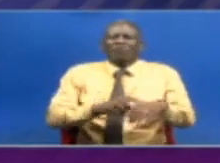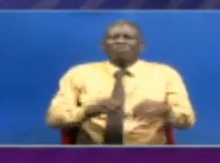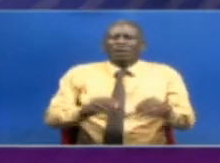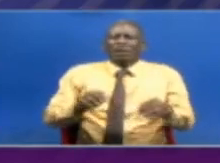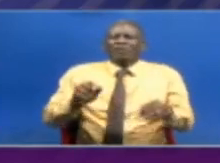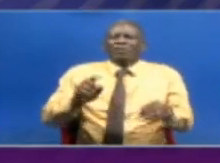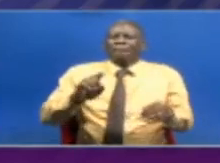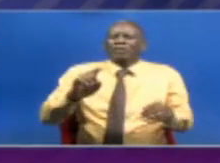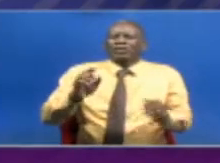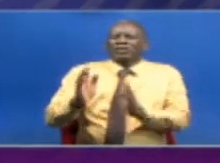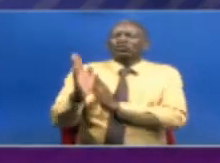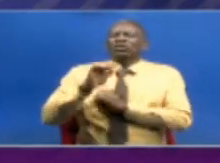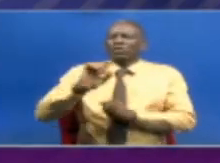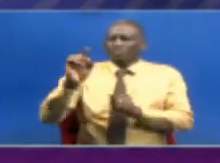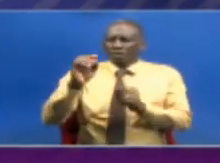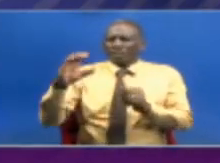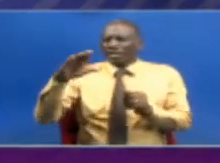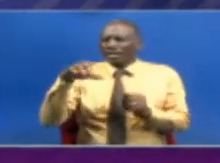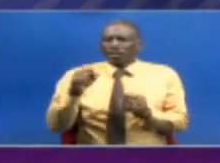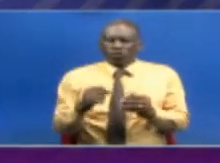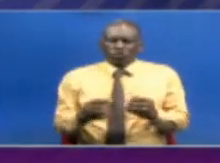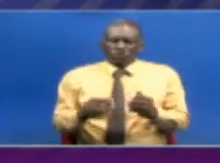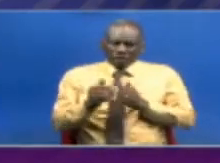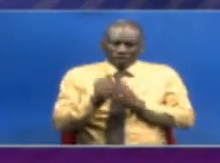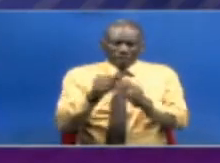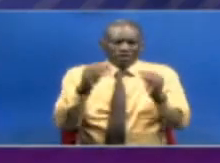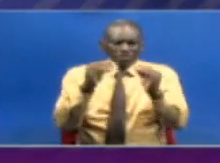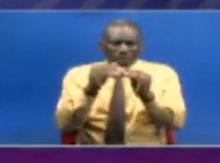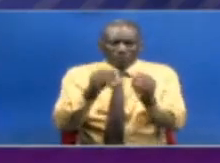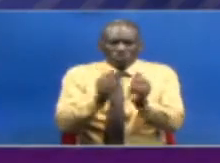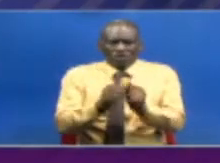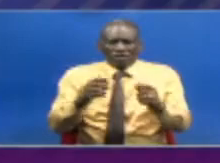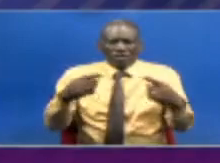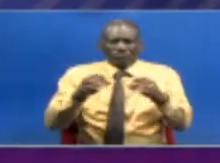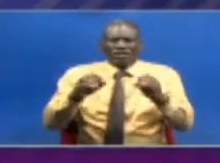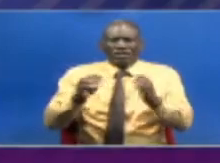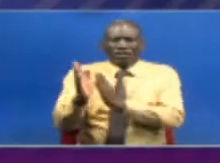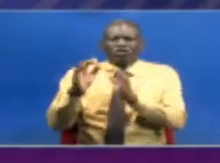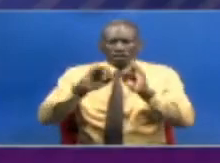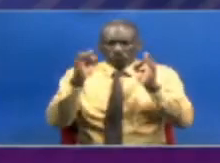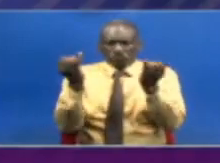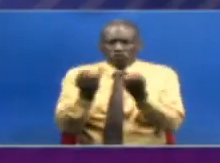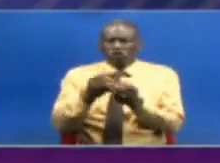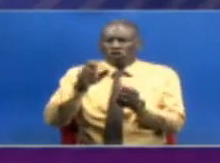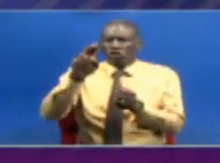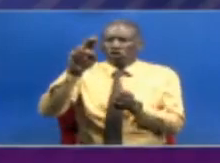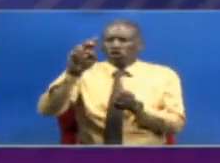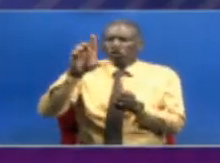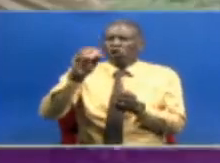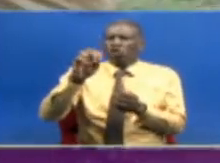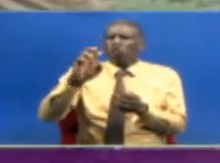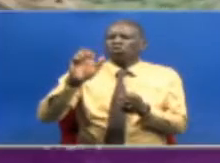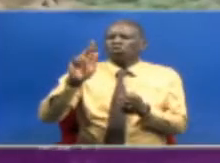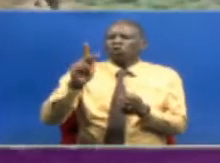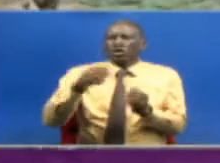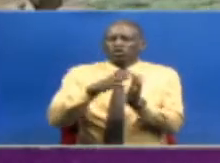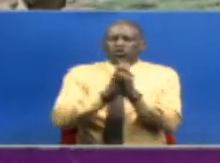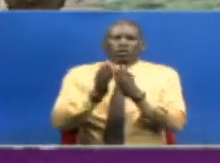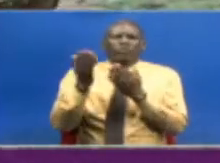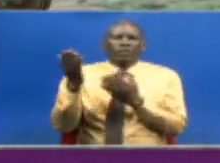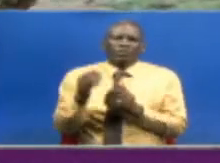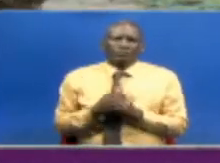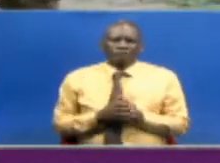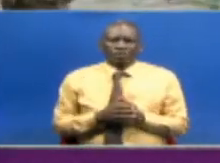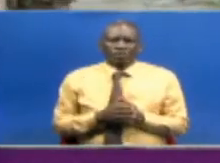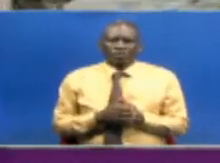na asasi za usalama katika eneo la Loruk. Mwanahabari wetu Ruth Armoi anatupa maelezo ya kina.